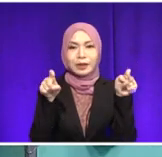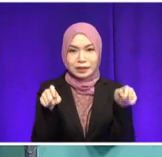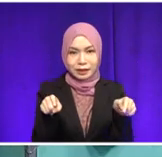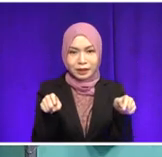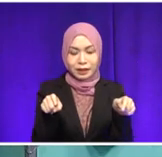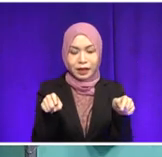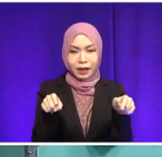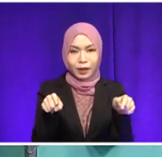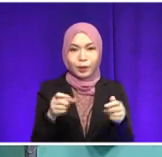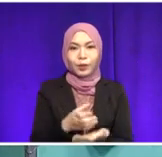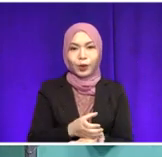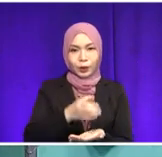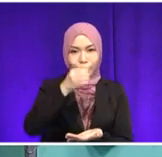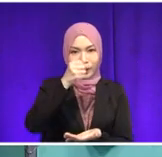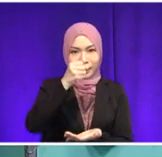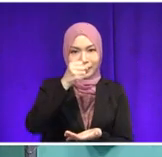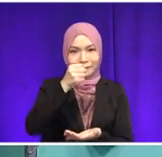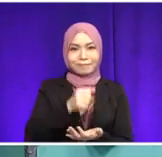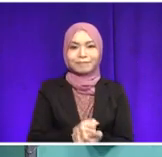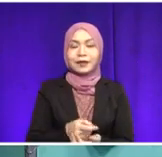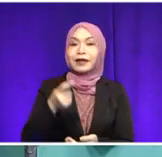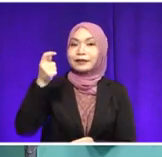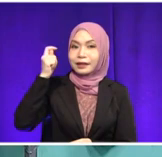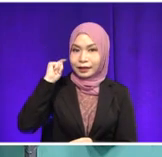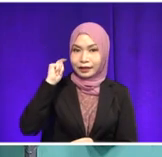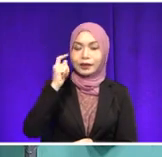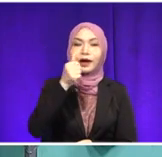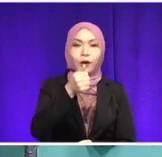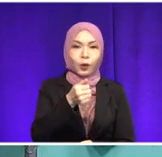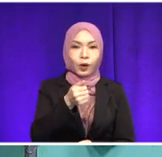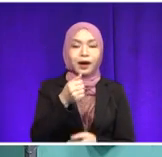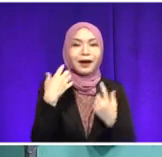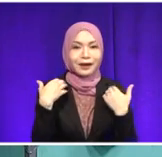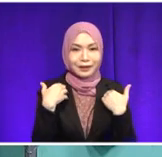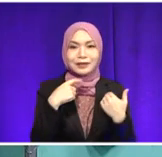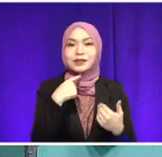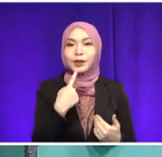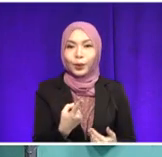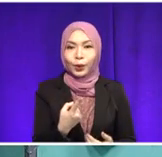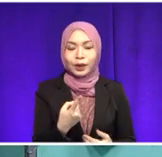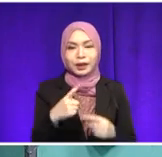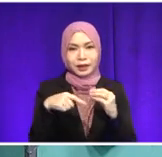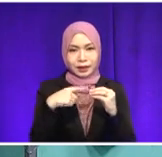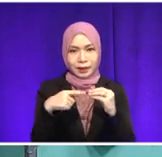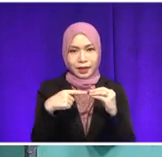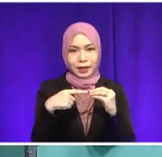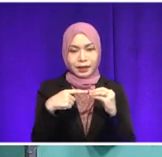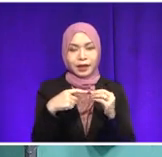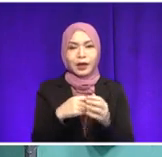bentuk Oke tadi Sebut tentang konsep menengah tentang konsep yang nampak